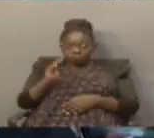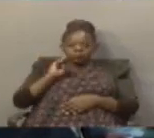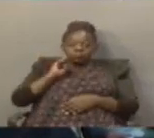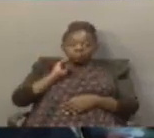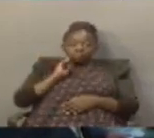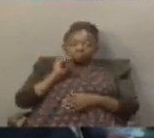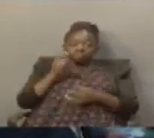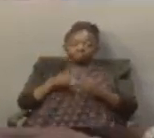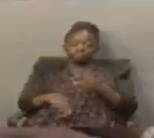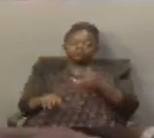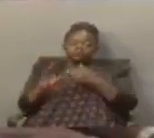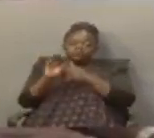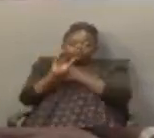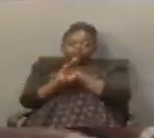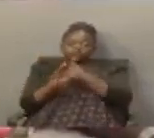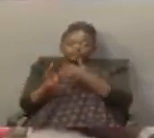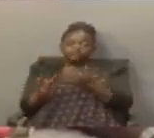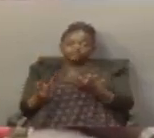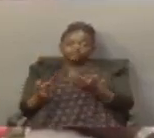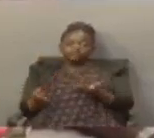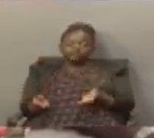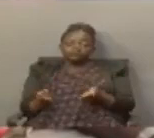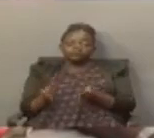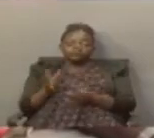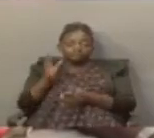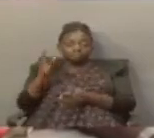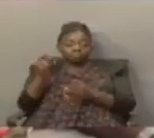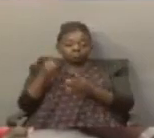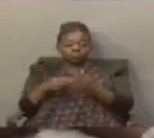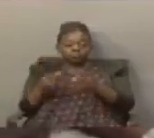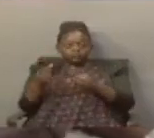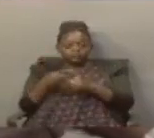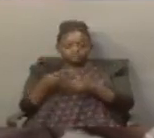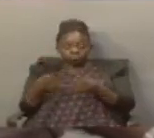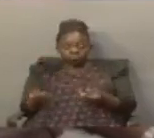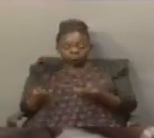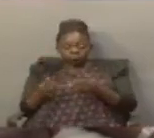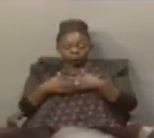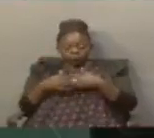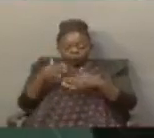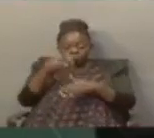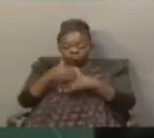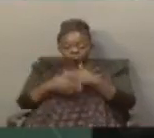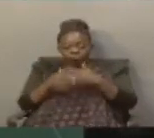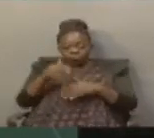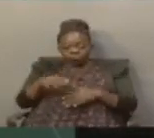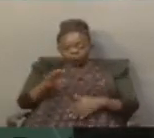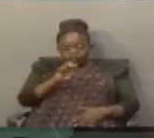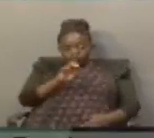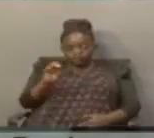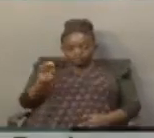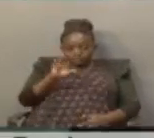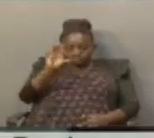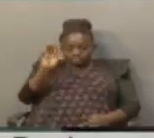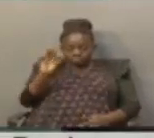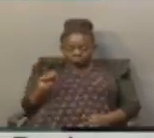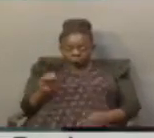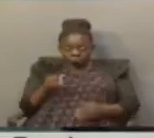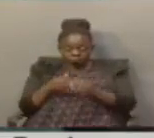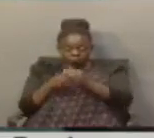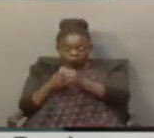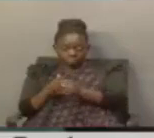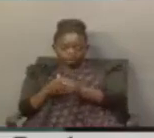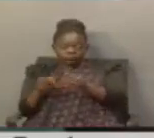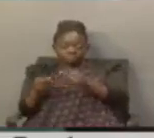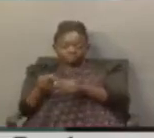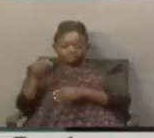agambye nti ekiseera eggwanga okubuulirwa ebyavudde mu nsisinkano ezaavaako okugulibwawo kw'ensalo eno. East African leaders and